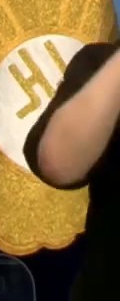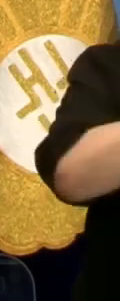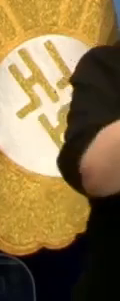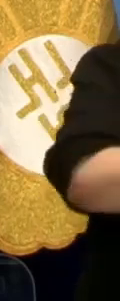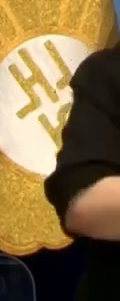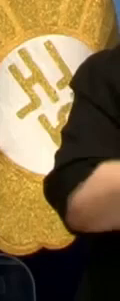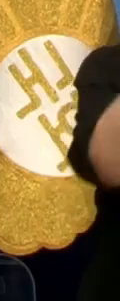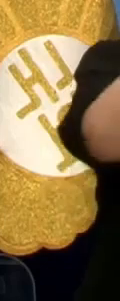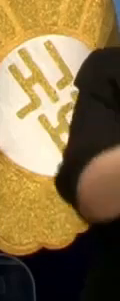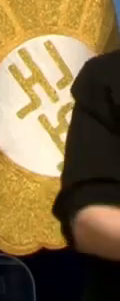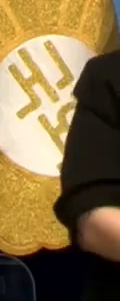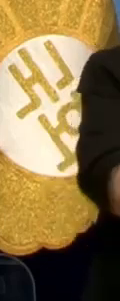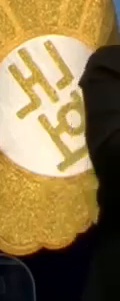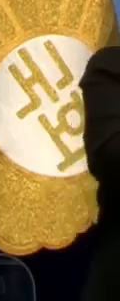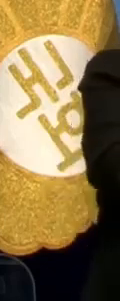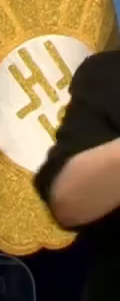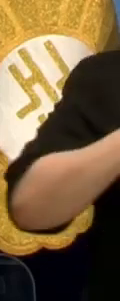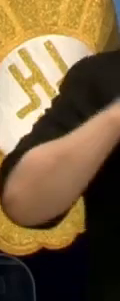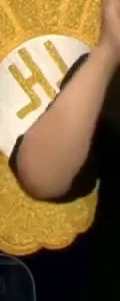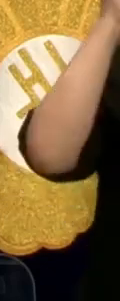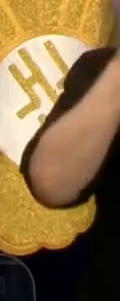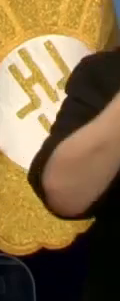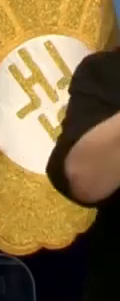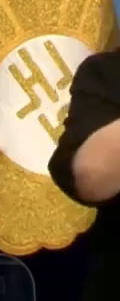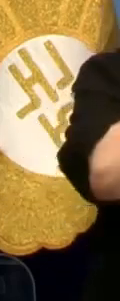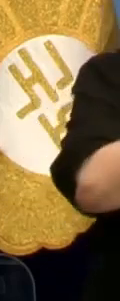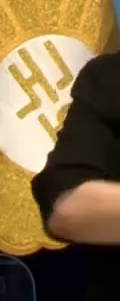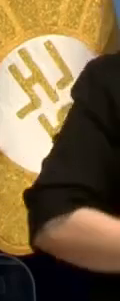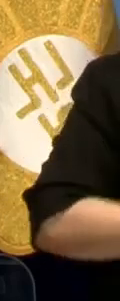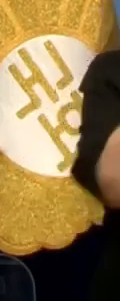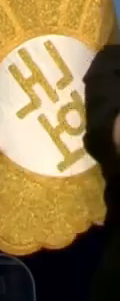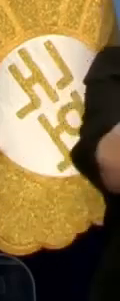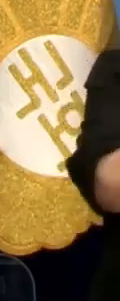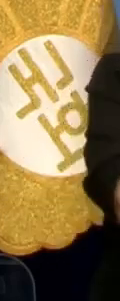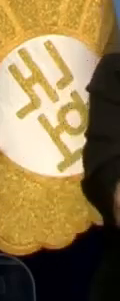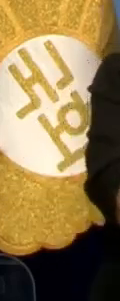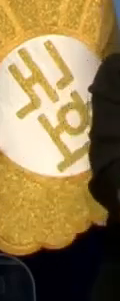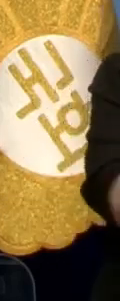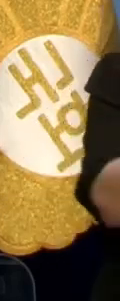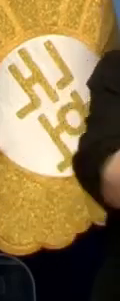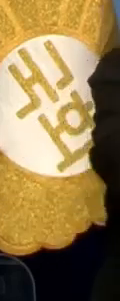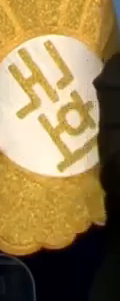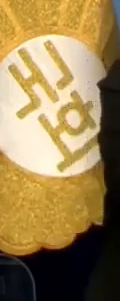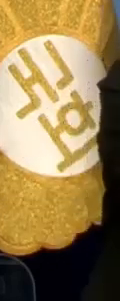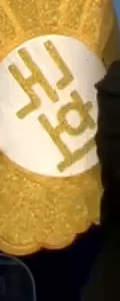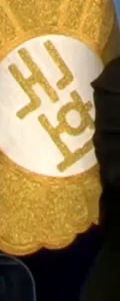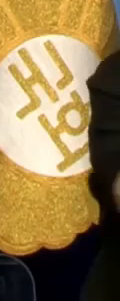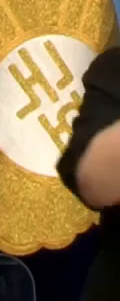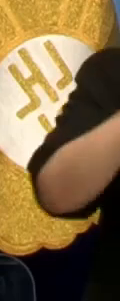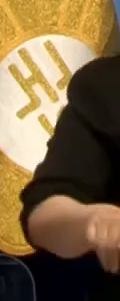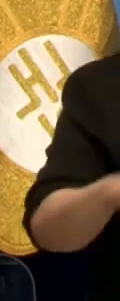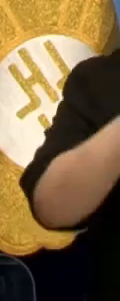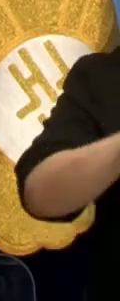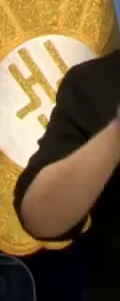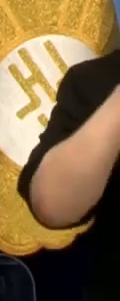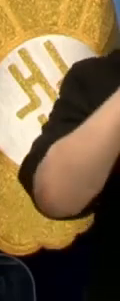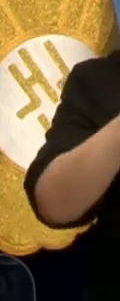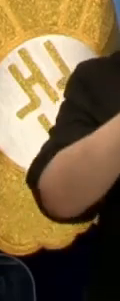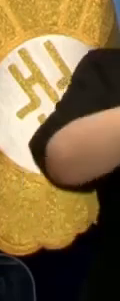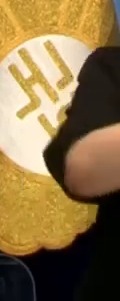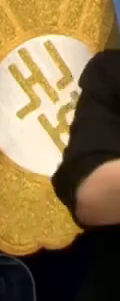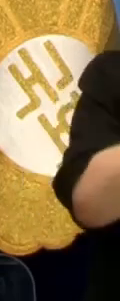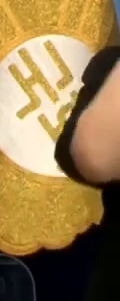95%를 자랑할 수 있었습니다. 기본소득은 일자리가 사라지고 양극화가